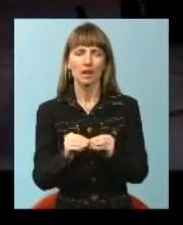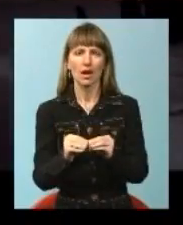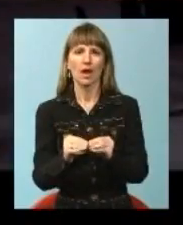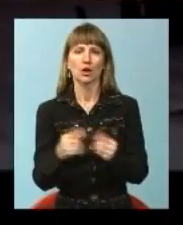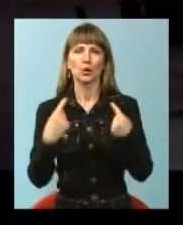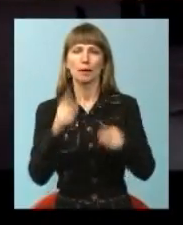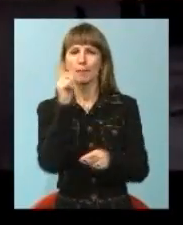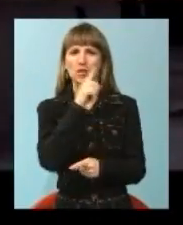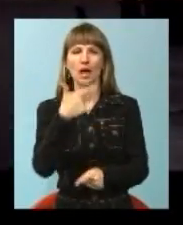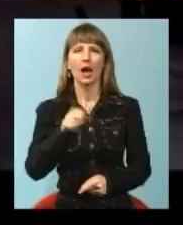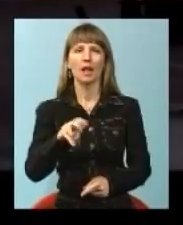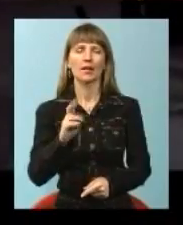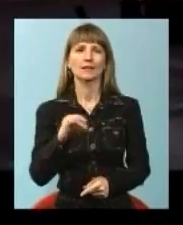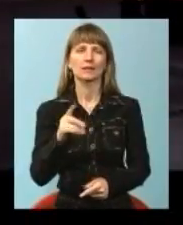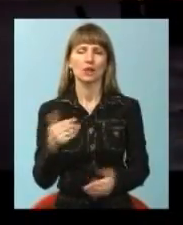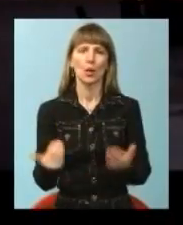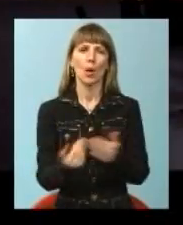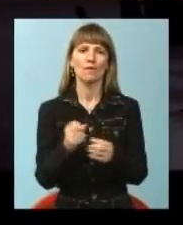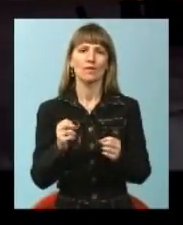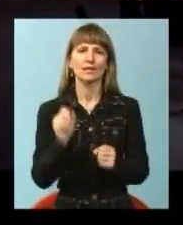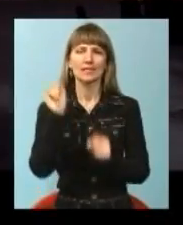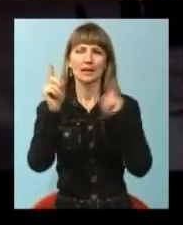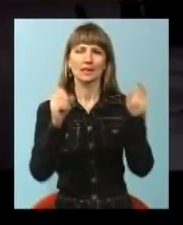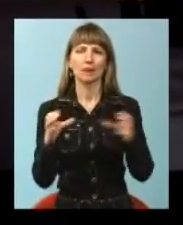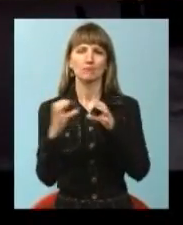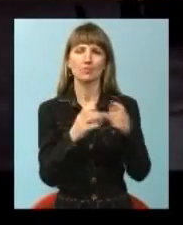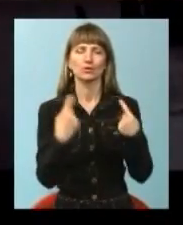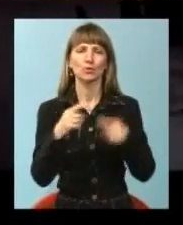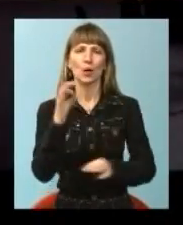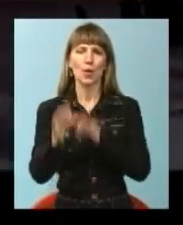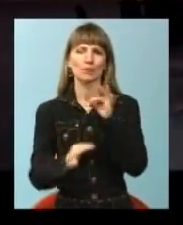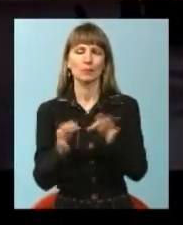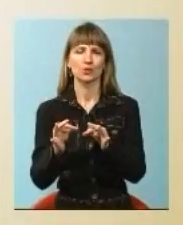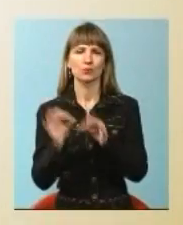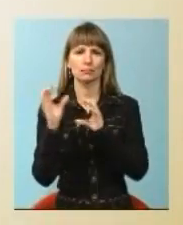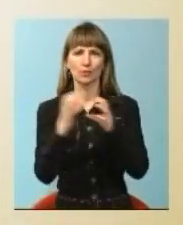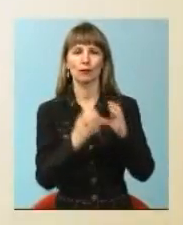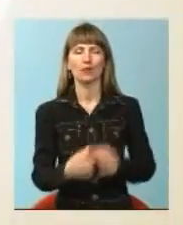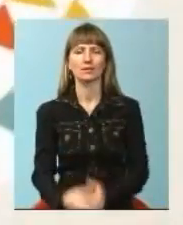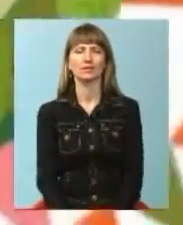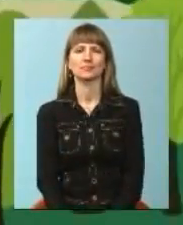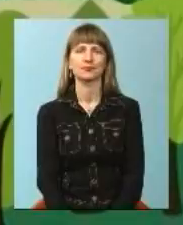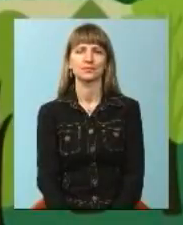галактиками. До нього приєднуються нові зірки, планети та інші космічні об'єкти.